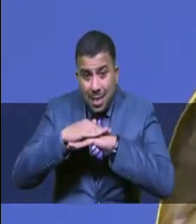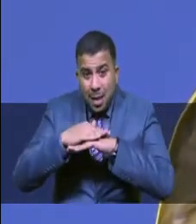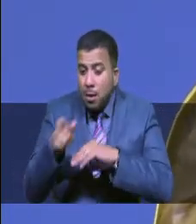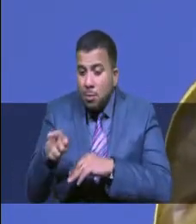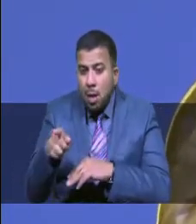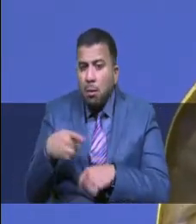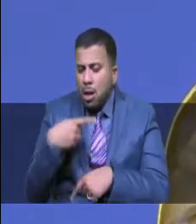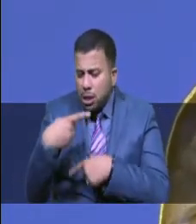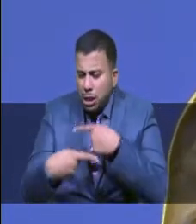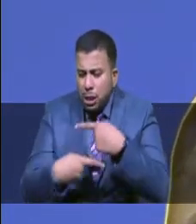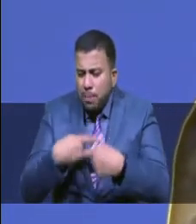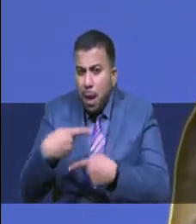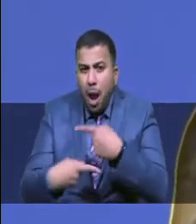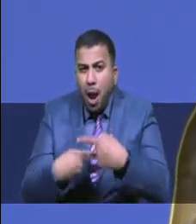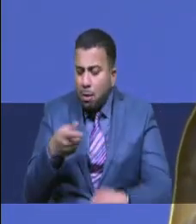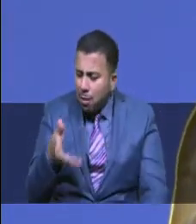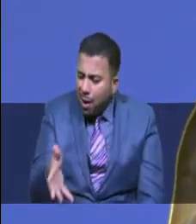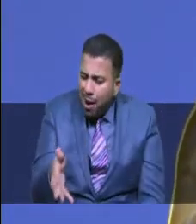باستمرار عمره كله.